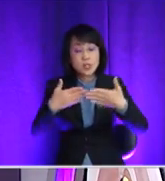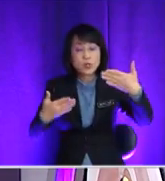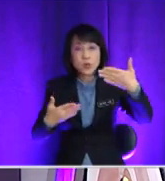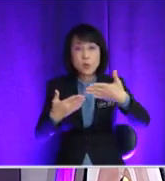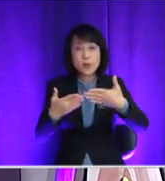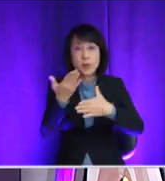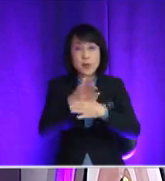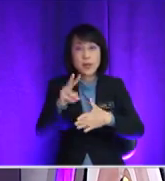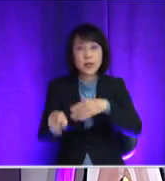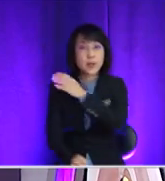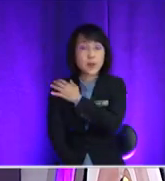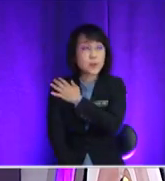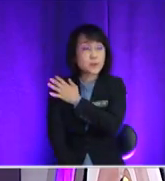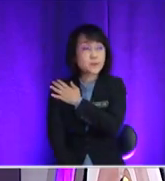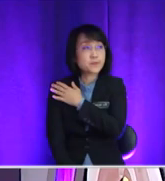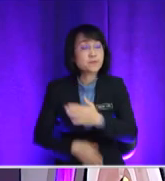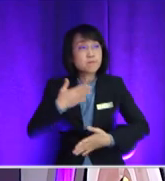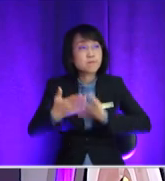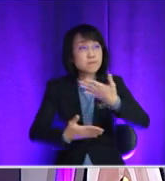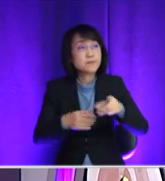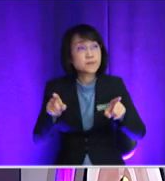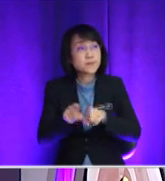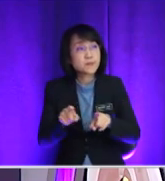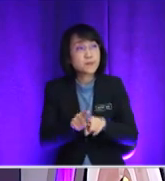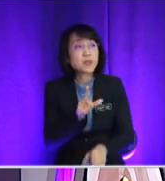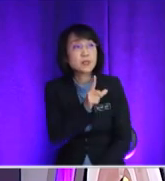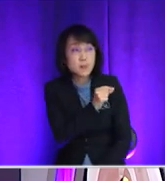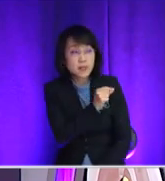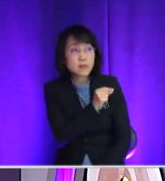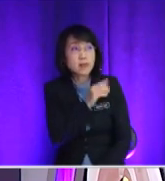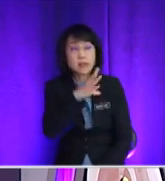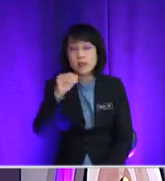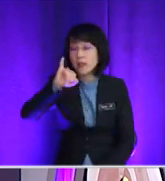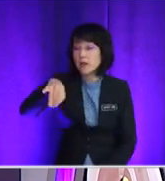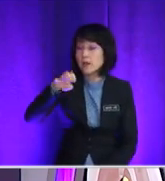yang sama juga semak dan jelujo